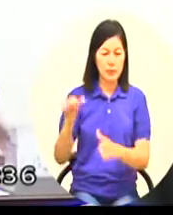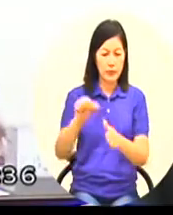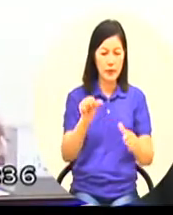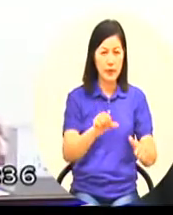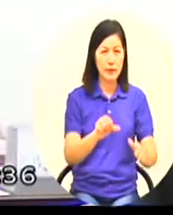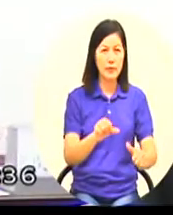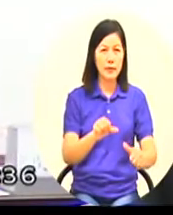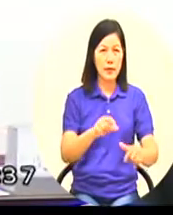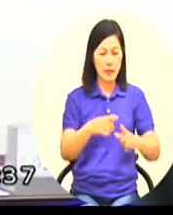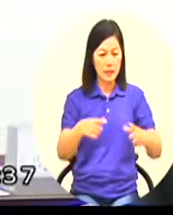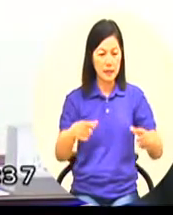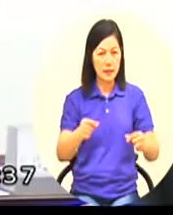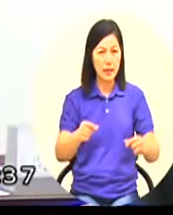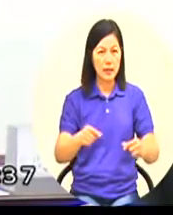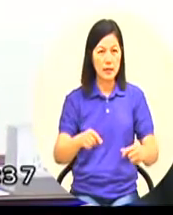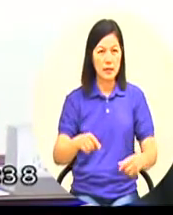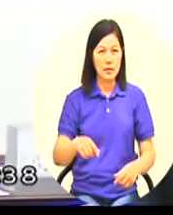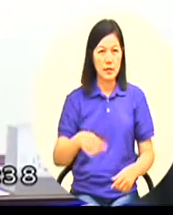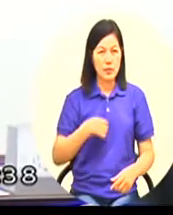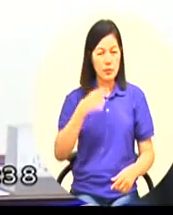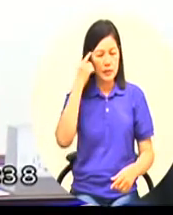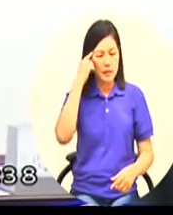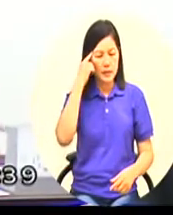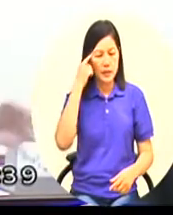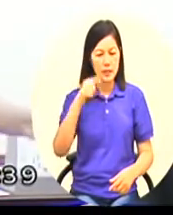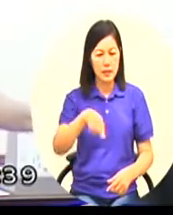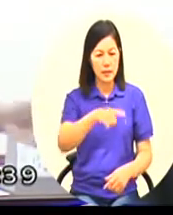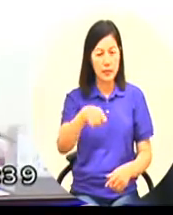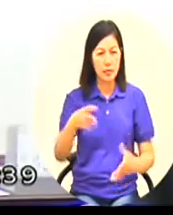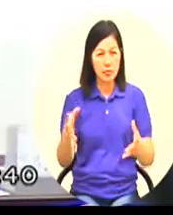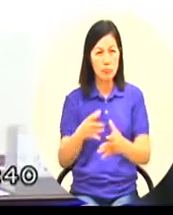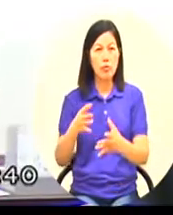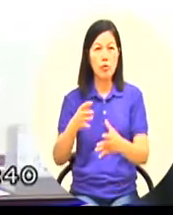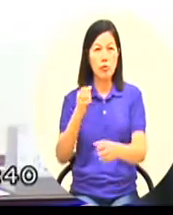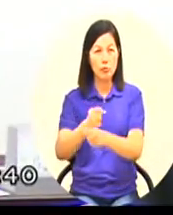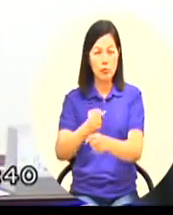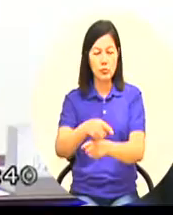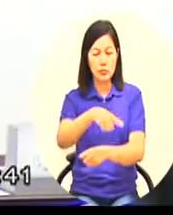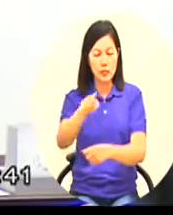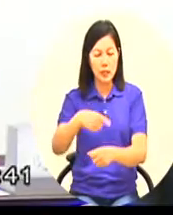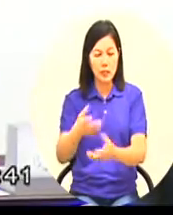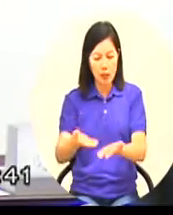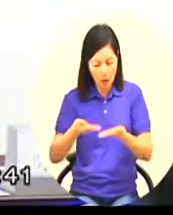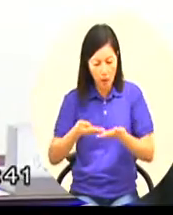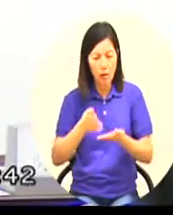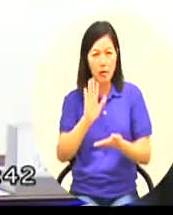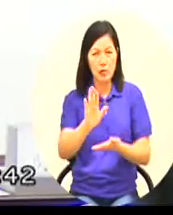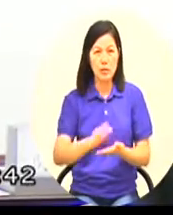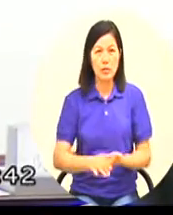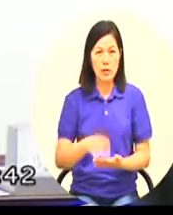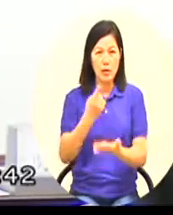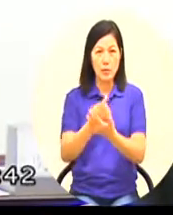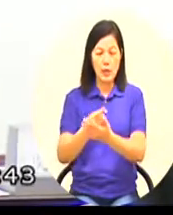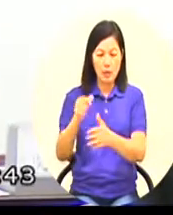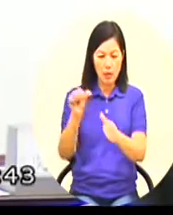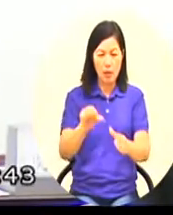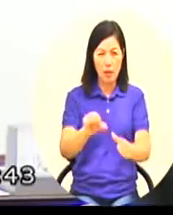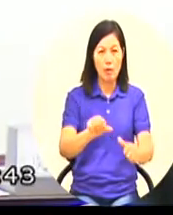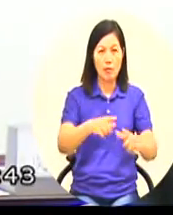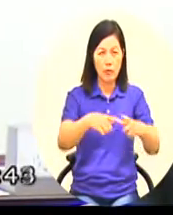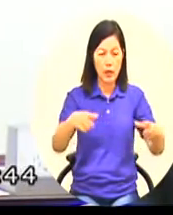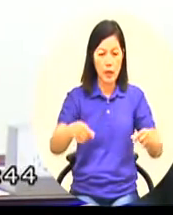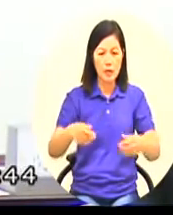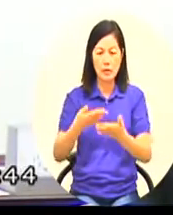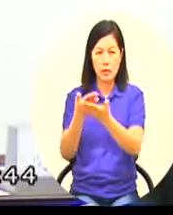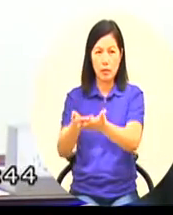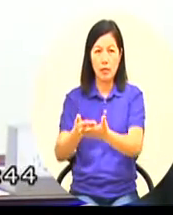信我们的所有同仁都有接到了。然后我们两个统一话术，每一个把罚单拿到民意代表办公室的